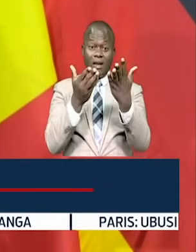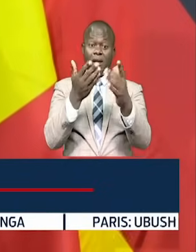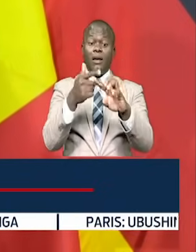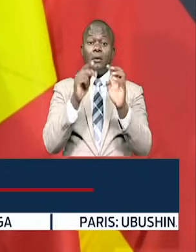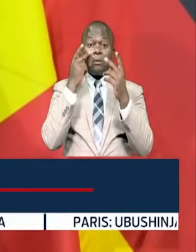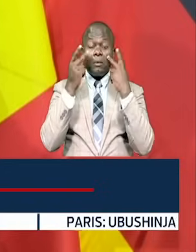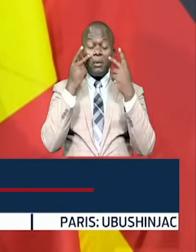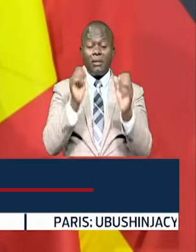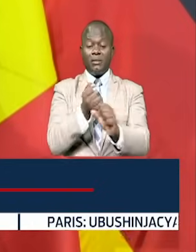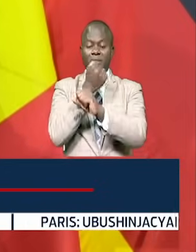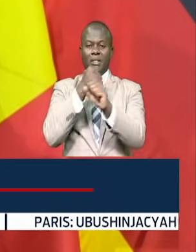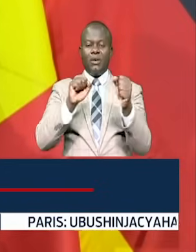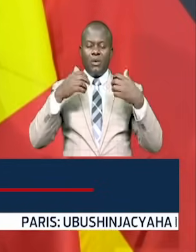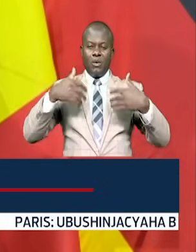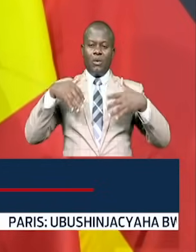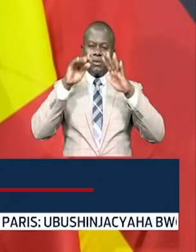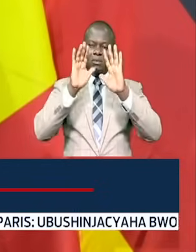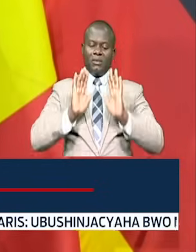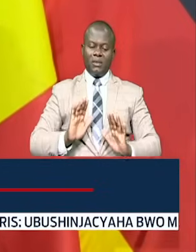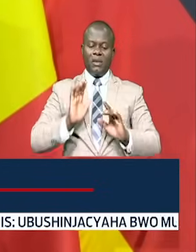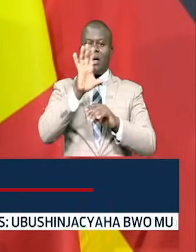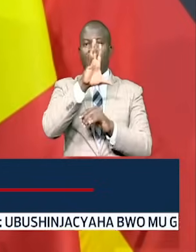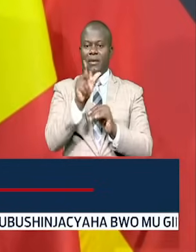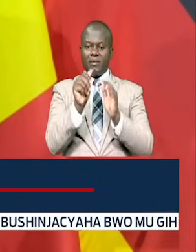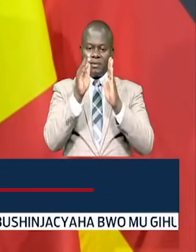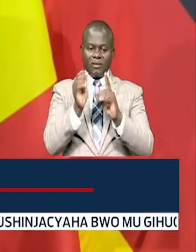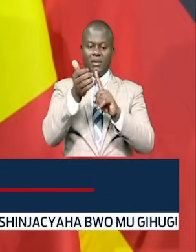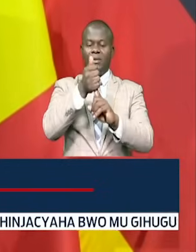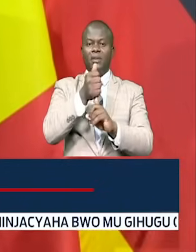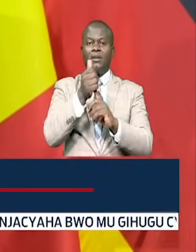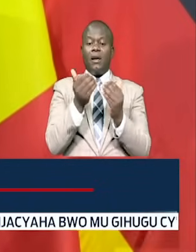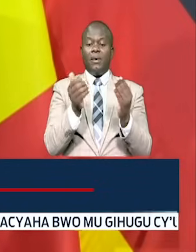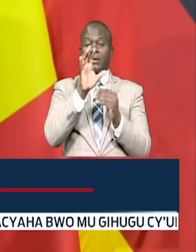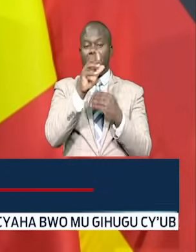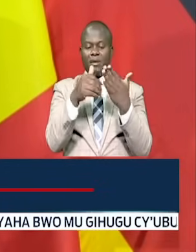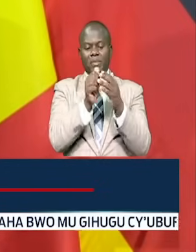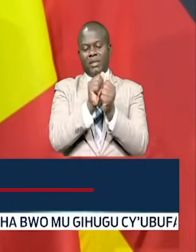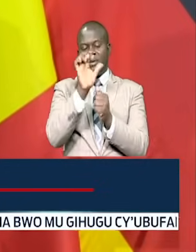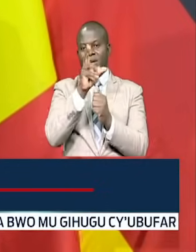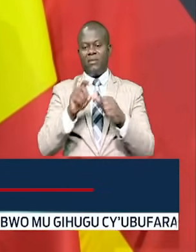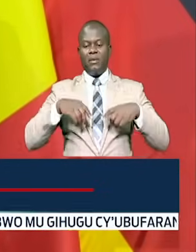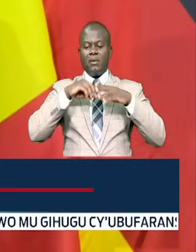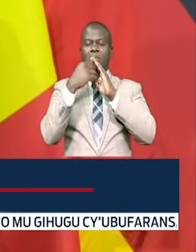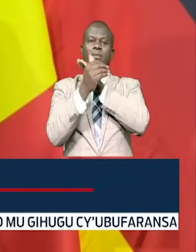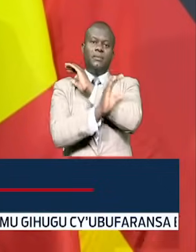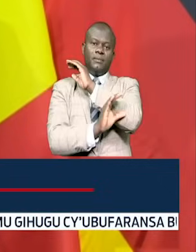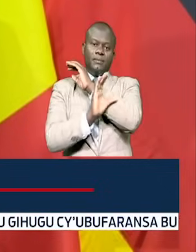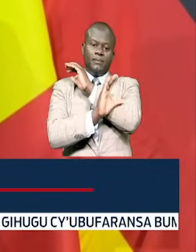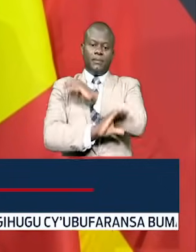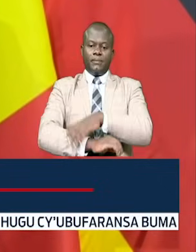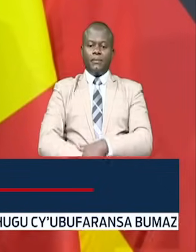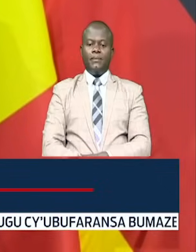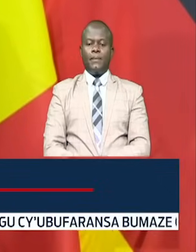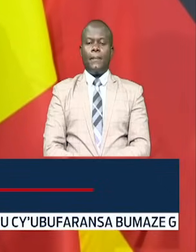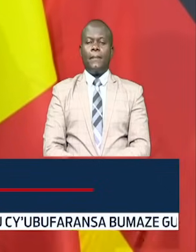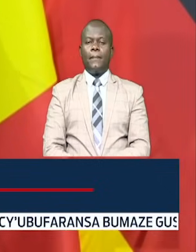kuyibona. Iyi ni intambwe ikomeye itewe n'Abanyafurika, abana ba Afurika n'abandi Banyafurika baba hanze y'umugabane wabo.